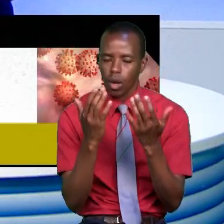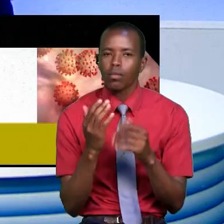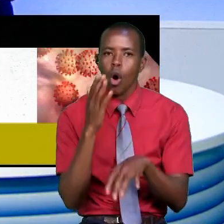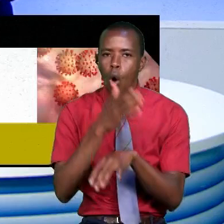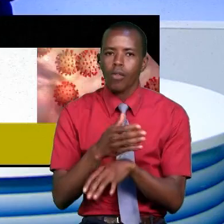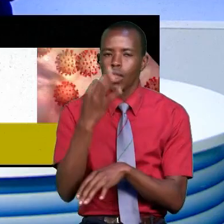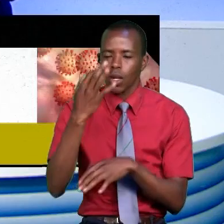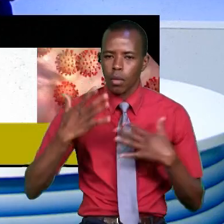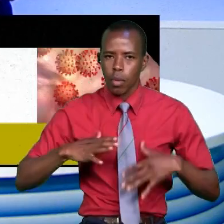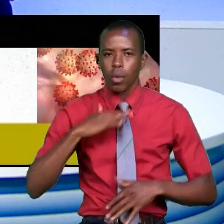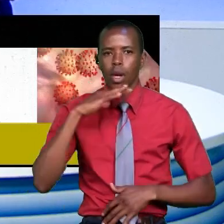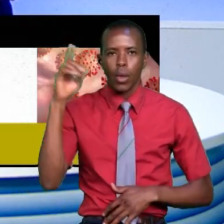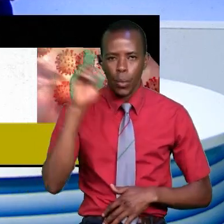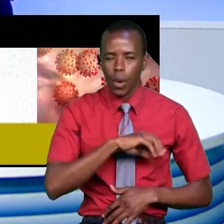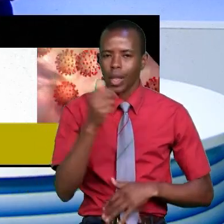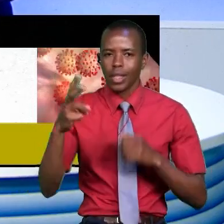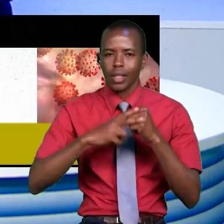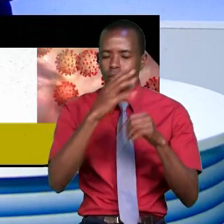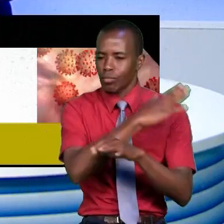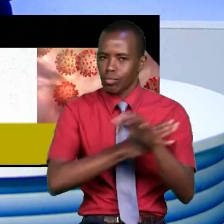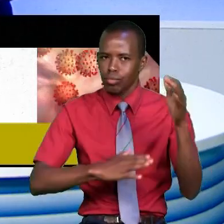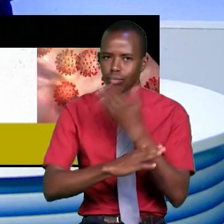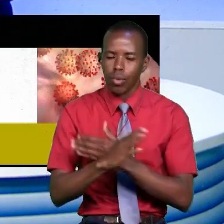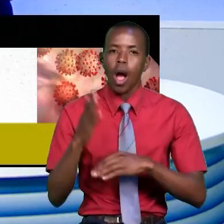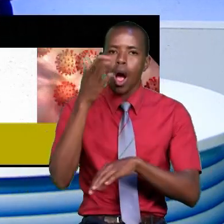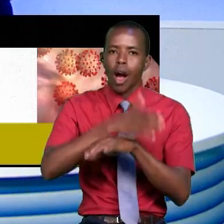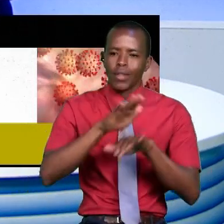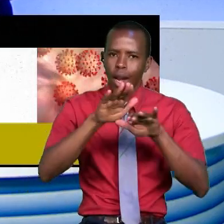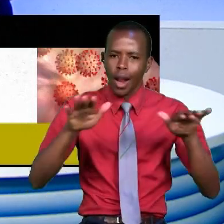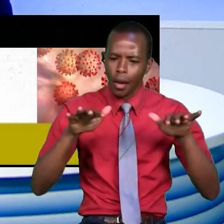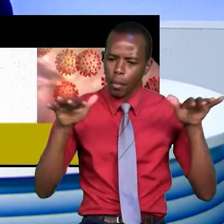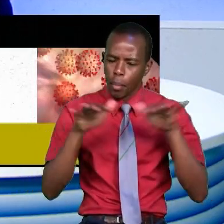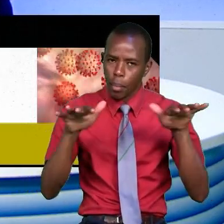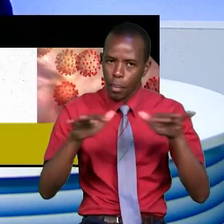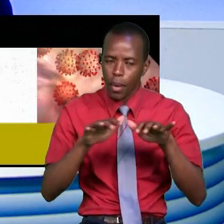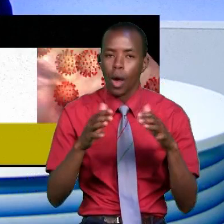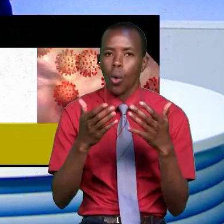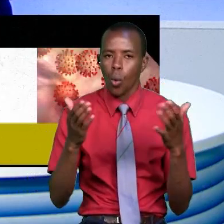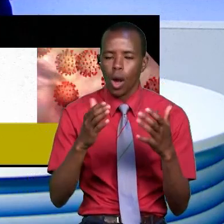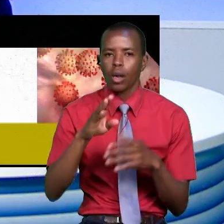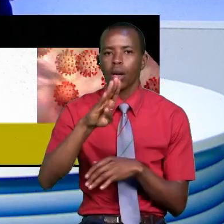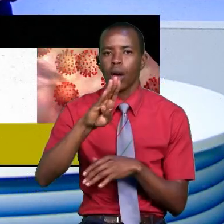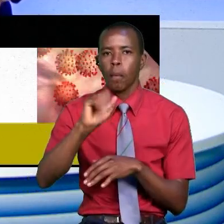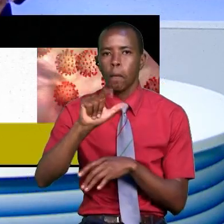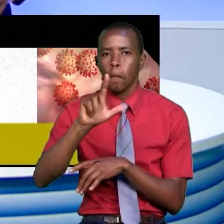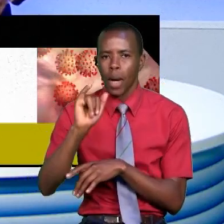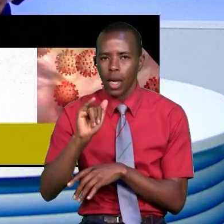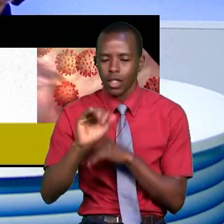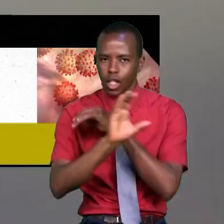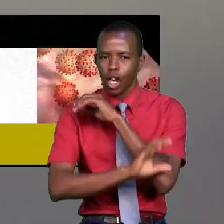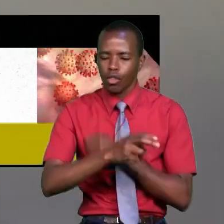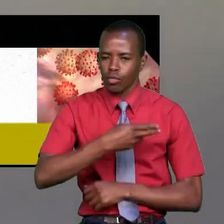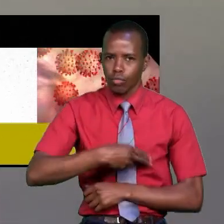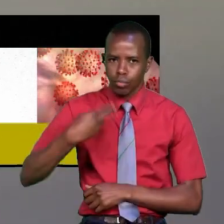tatu wameuawa na wengine saba kujeruhiwa baada ya tetemeko kubwa la ardhi kutokea katika kisiwa cha Bali nchini Indonesia. Utafiti